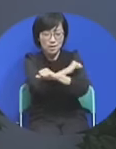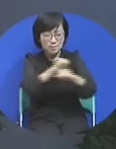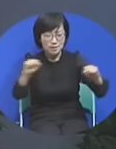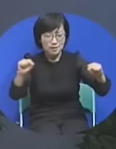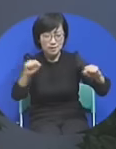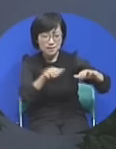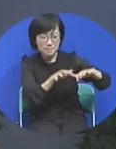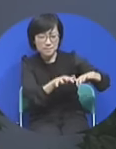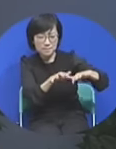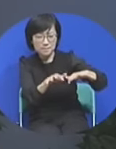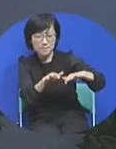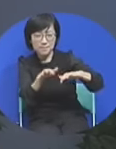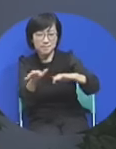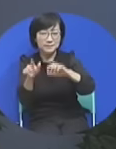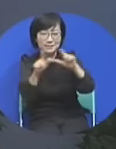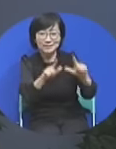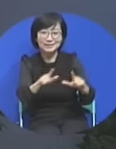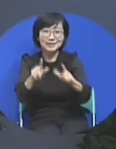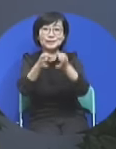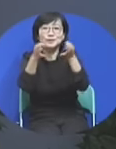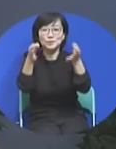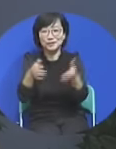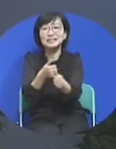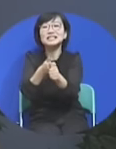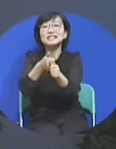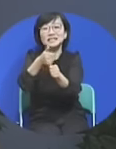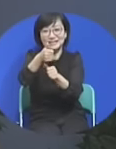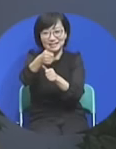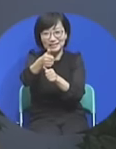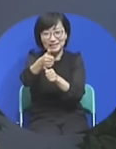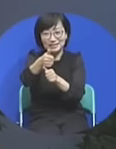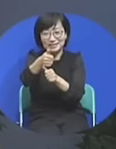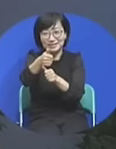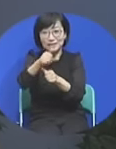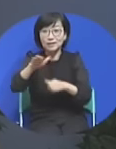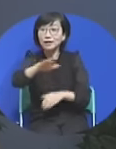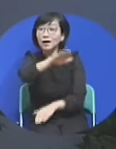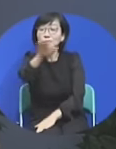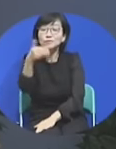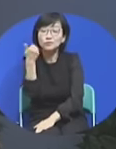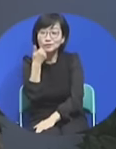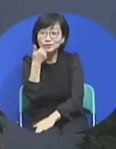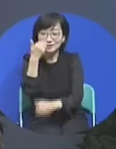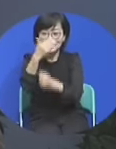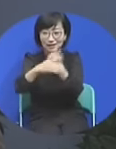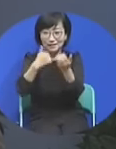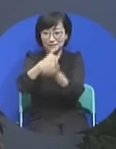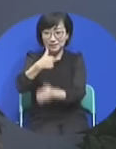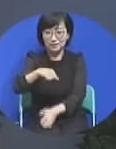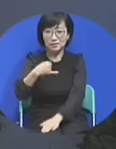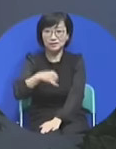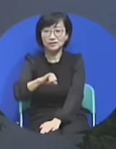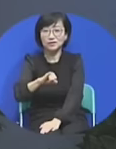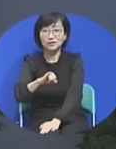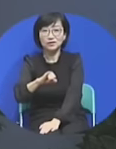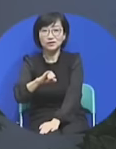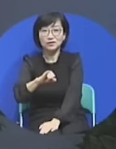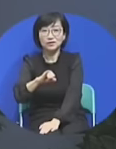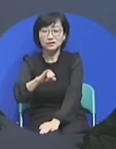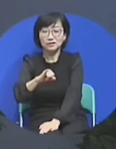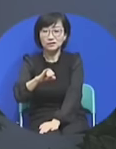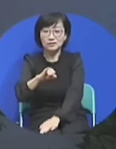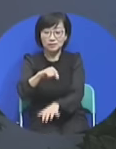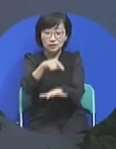that as you take this path in the wilderness, you have victory. 하나님의 자녀가 된 겁니다. We have become children of God. 유월절